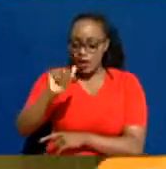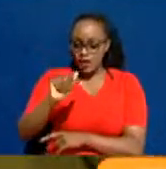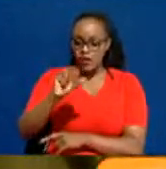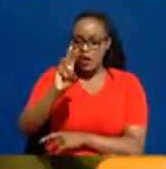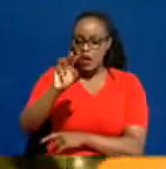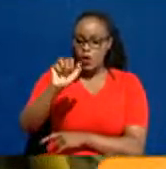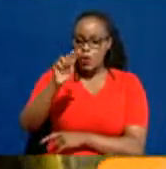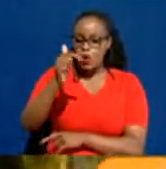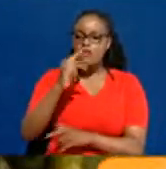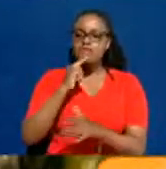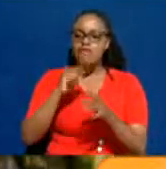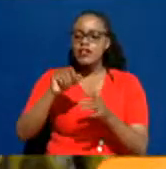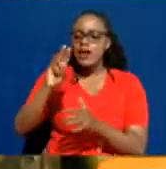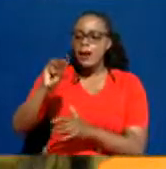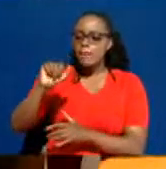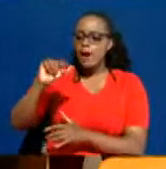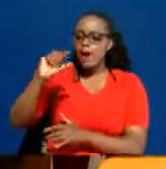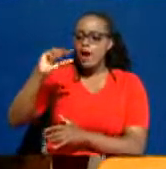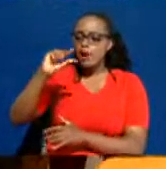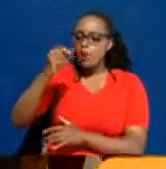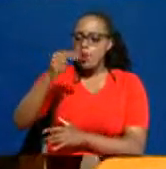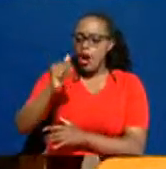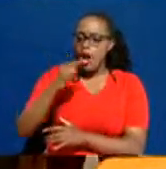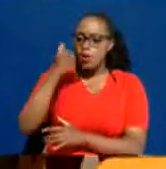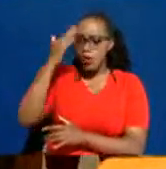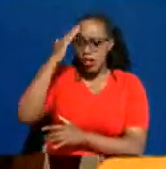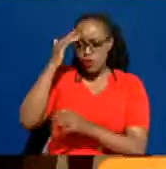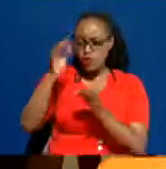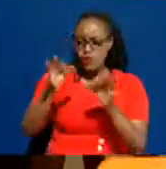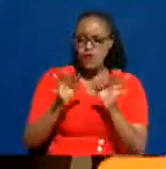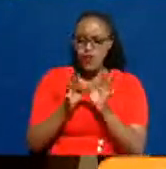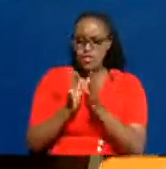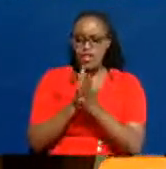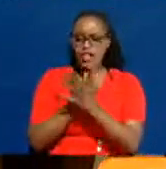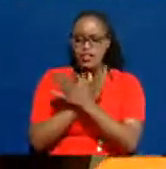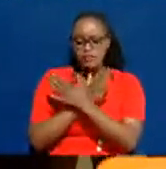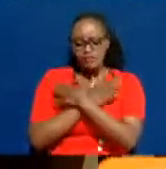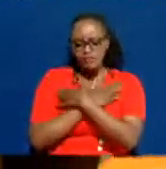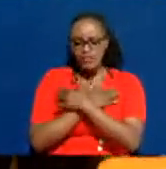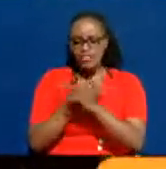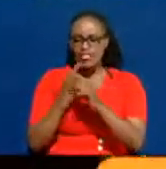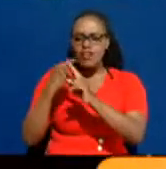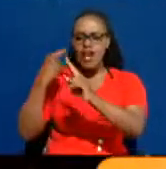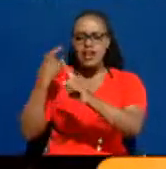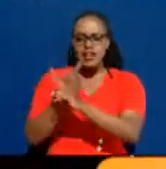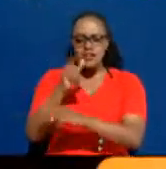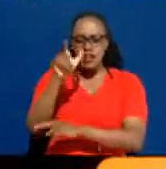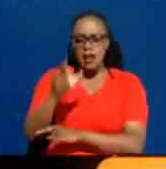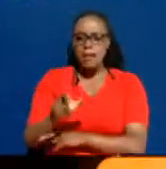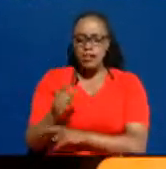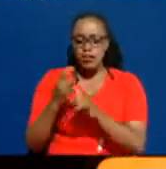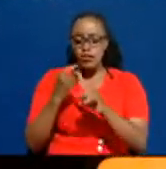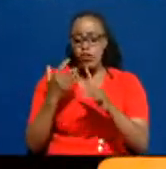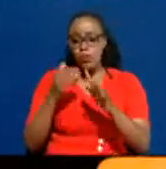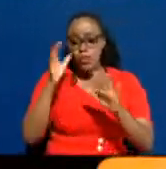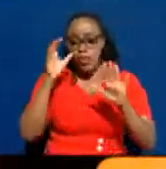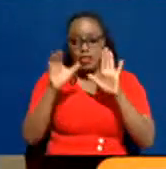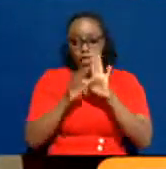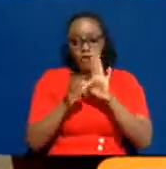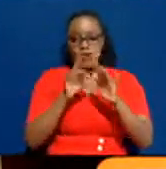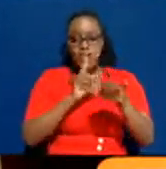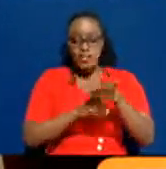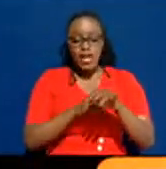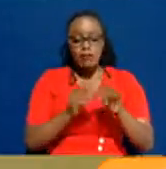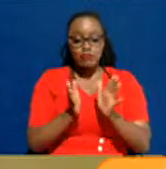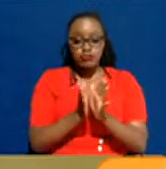anasema Magoha waliomfahamu jamaa na marafiki alikuwa tofauti sana na taswira iliyokuwa mbele